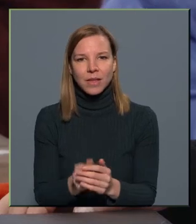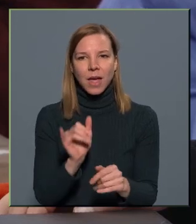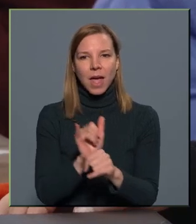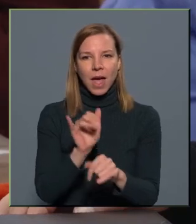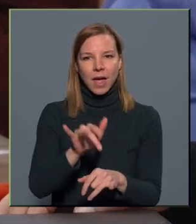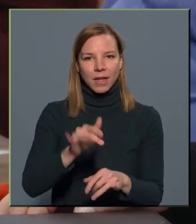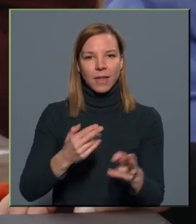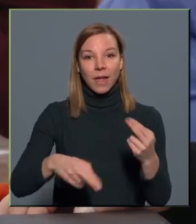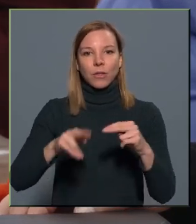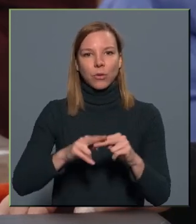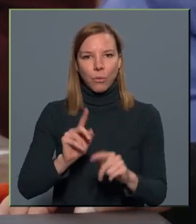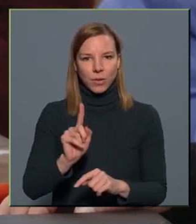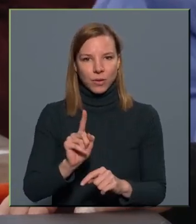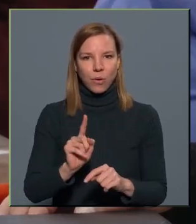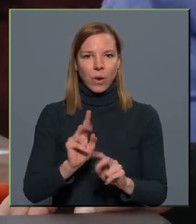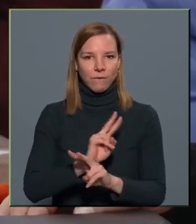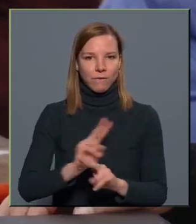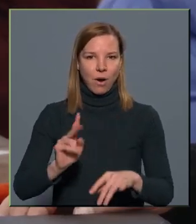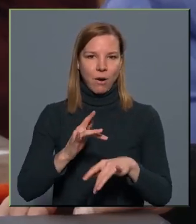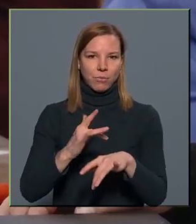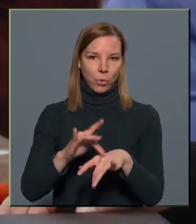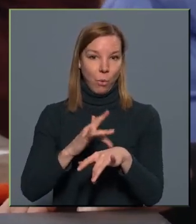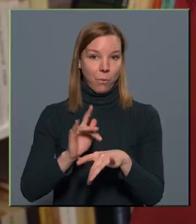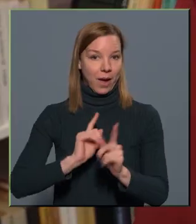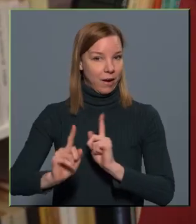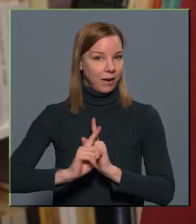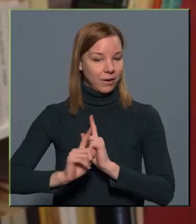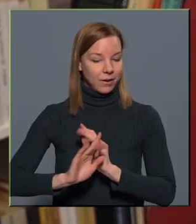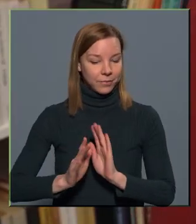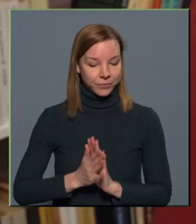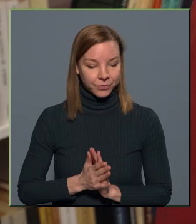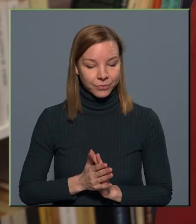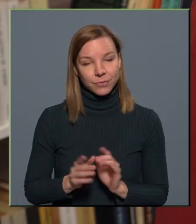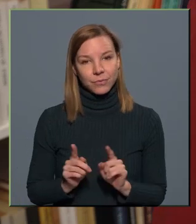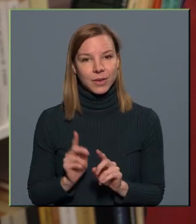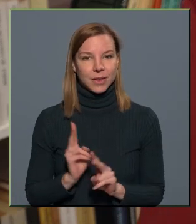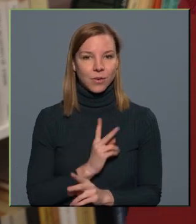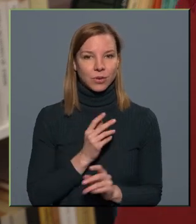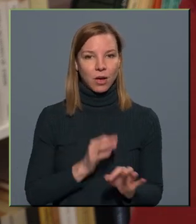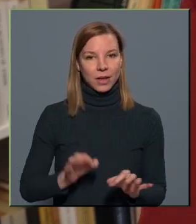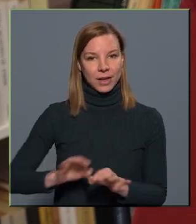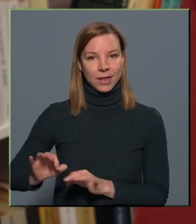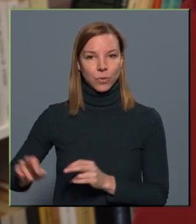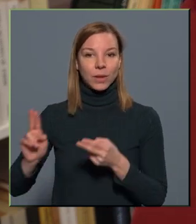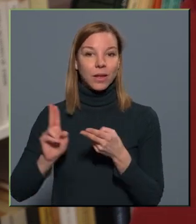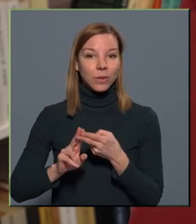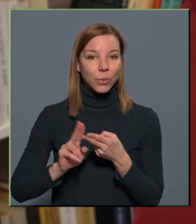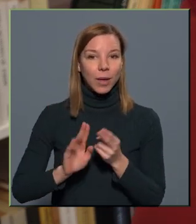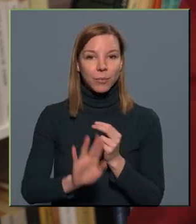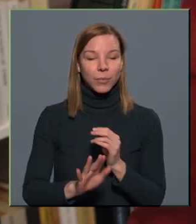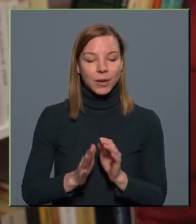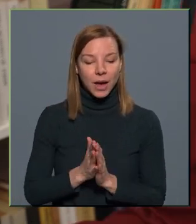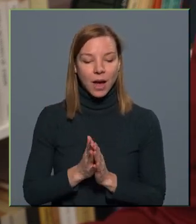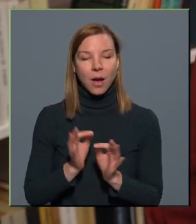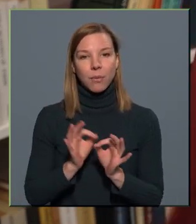is próbálnak. Ezzel készülnek elsősorban ez az ünnepre, tehát a